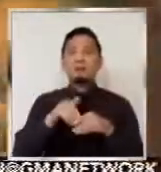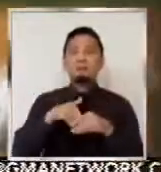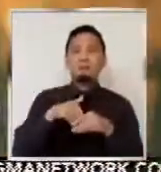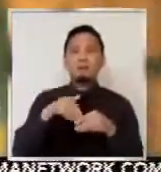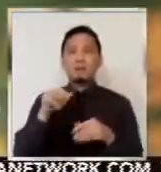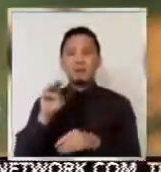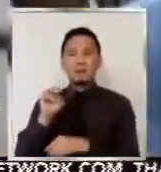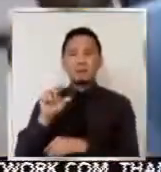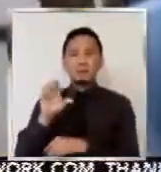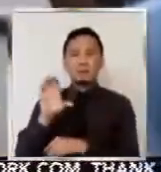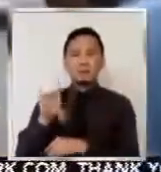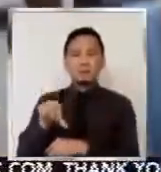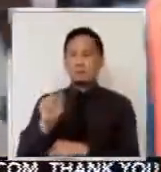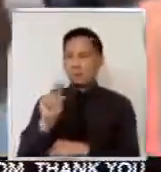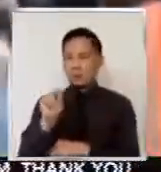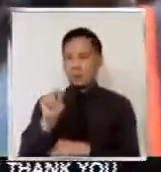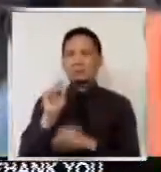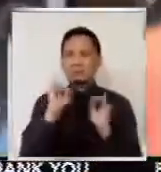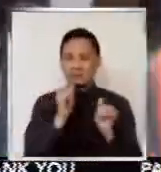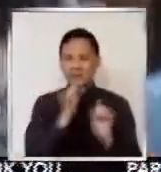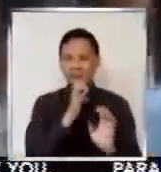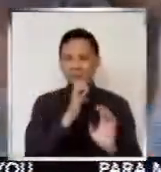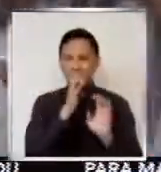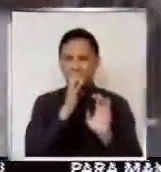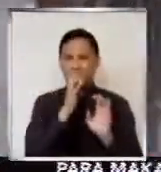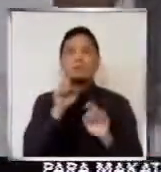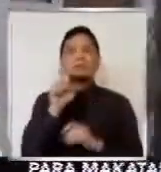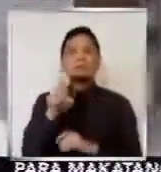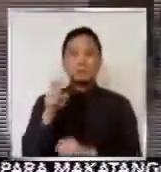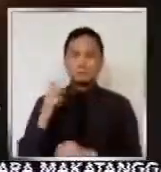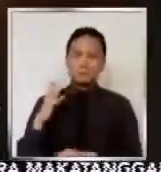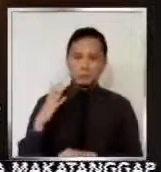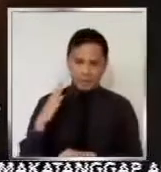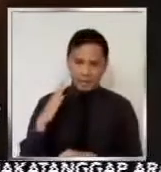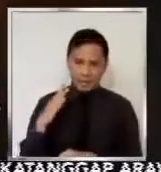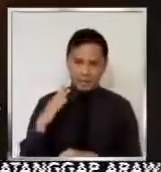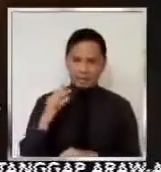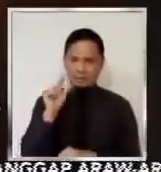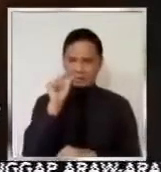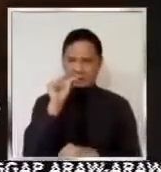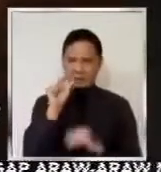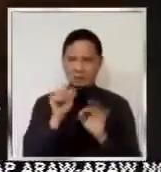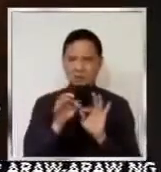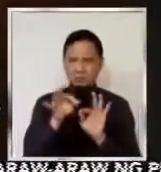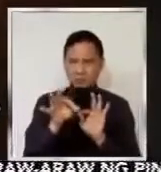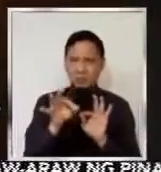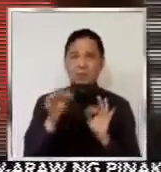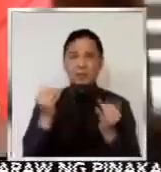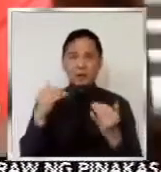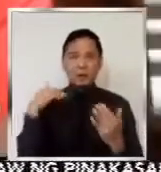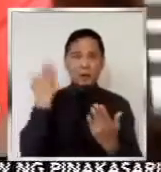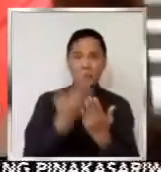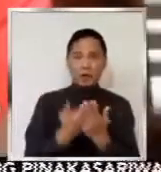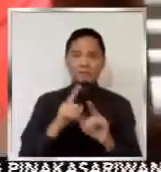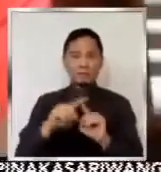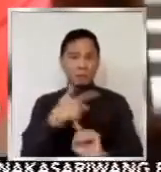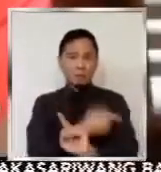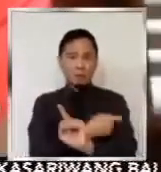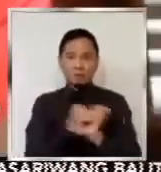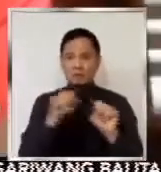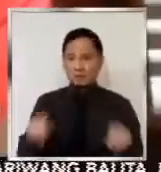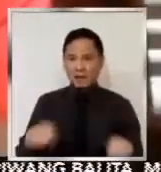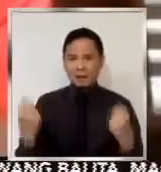kung mag-antay pa tayo ng kaunti, lalo't paparating naman na ang mga bakuna. Kami po bilang mga mayor, kinakailangan